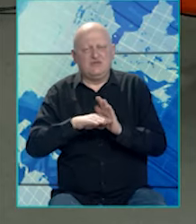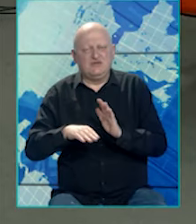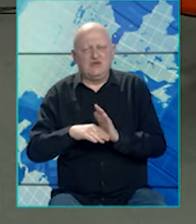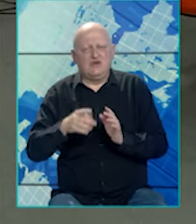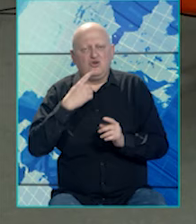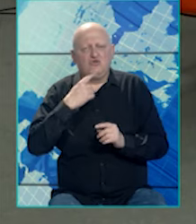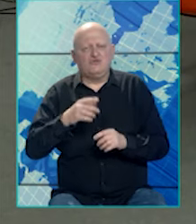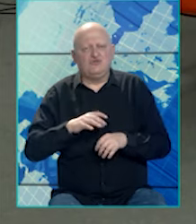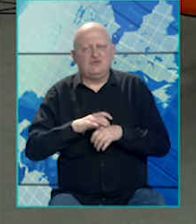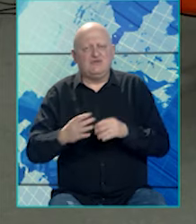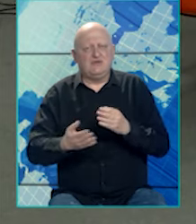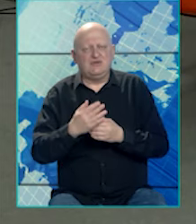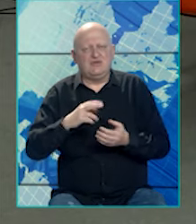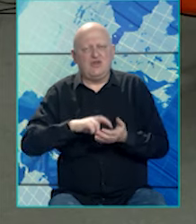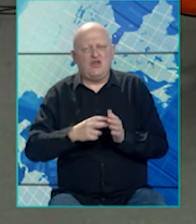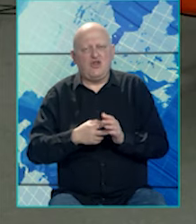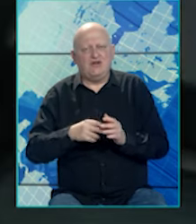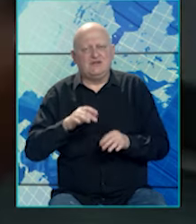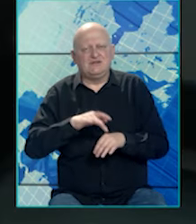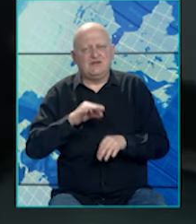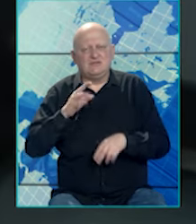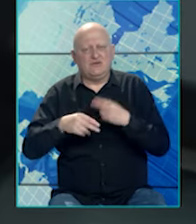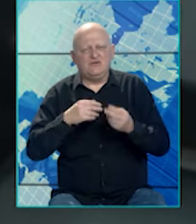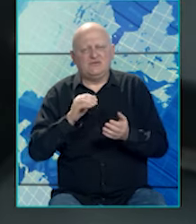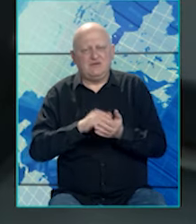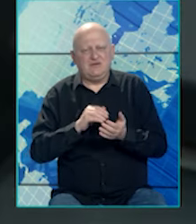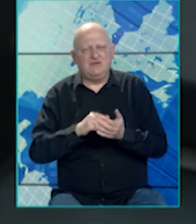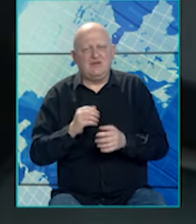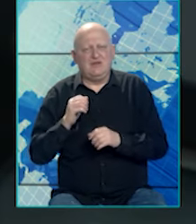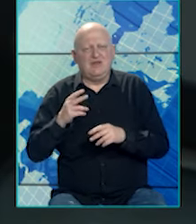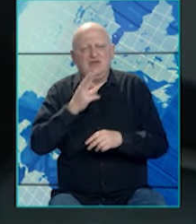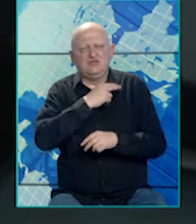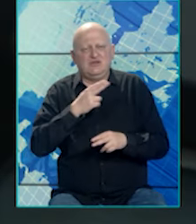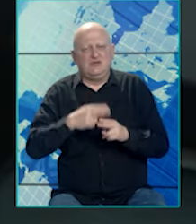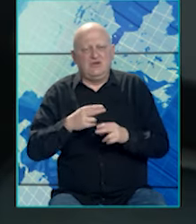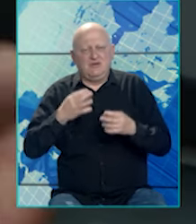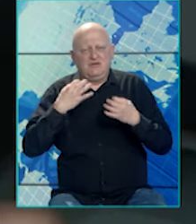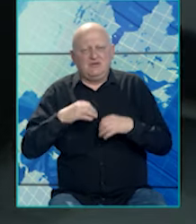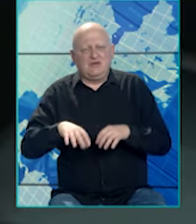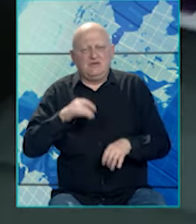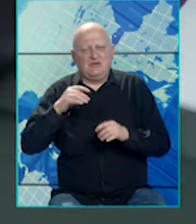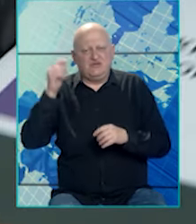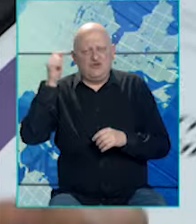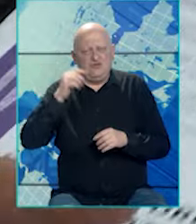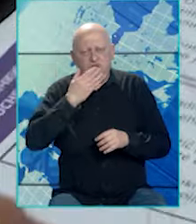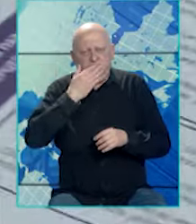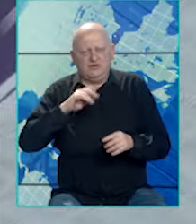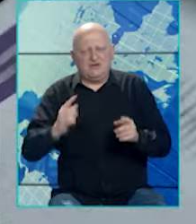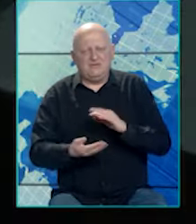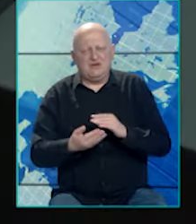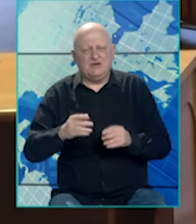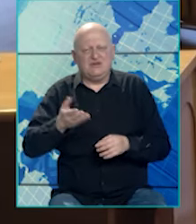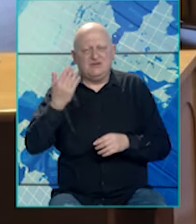izbornog procesa kroz uvođenje novih tehnologija, a Centralna izborna komisija bila bi nadležna za imenovanje predsjednika biračkih odbora